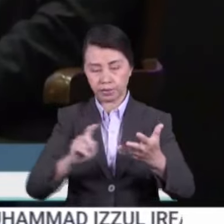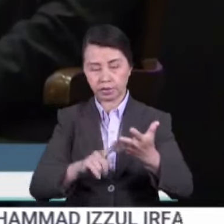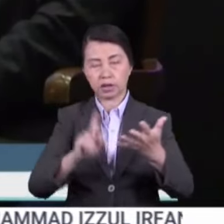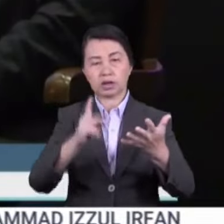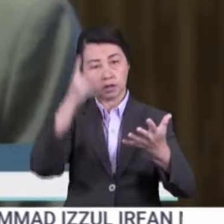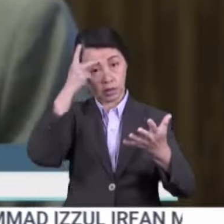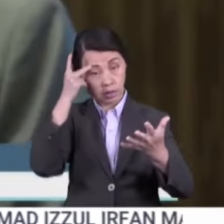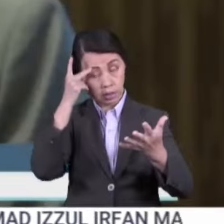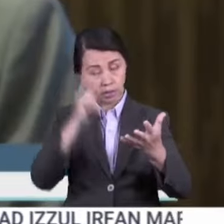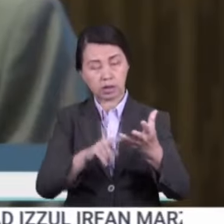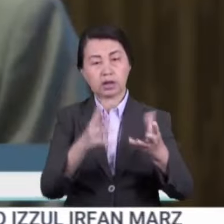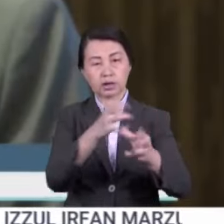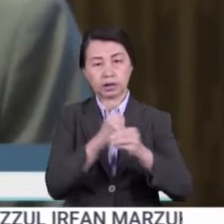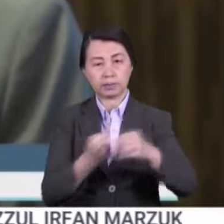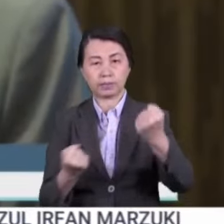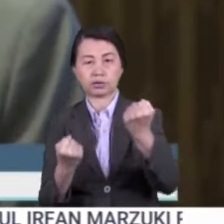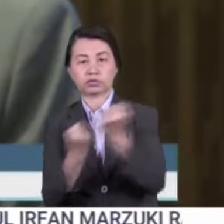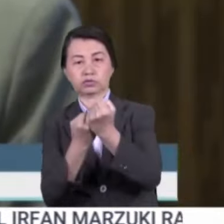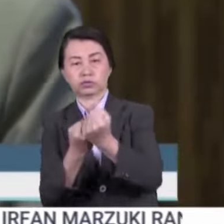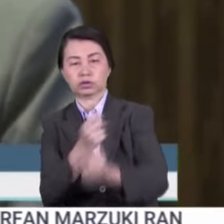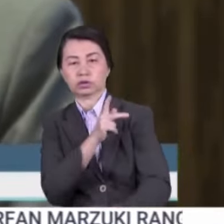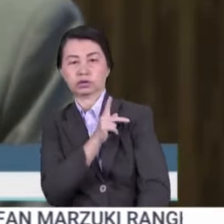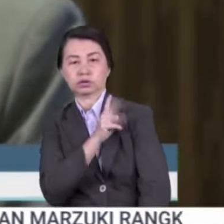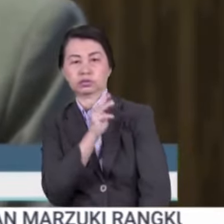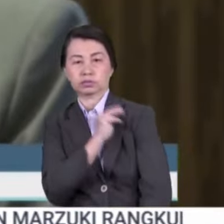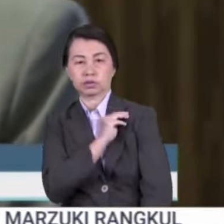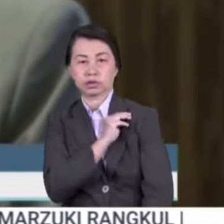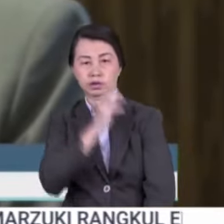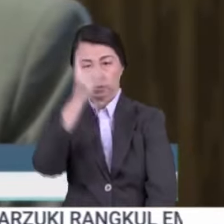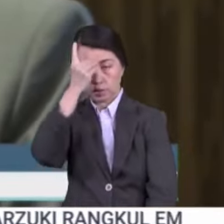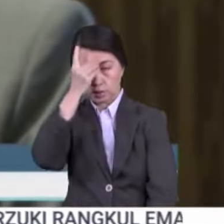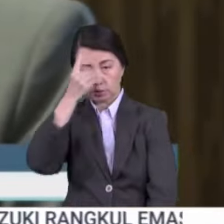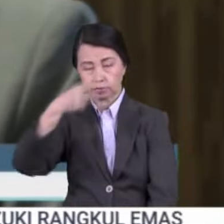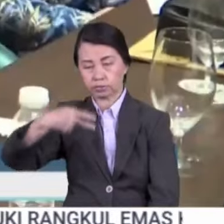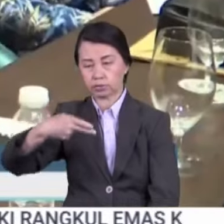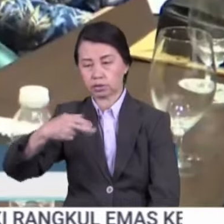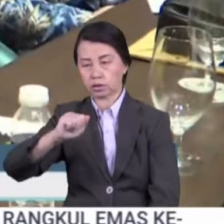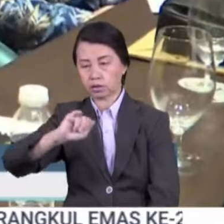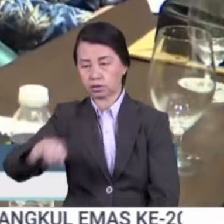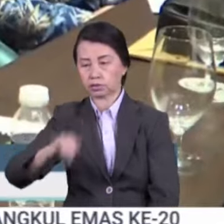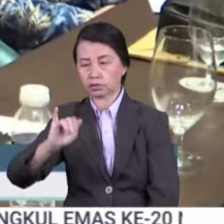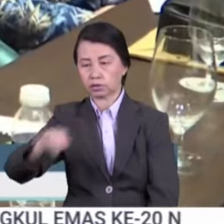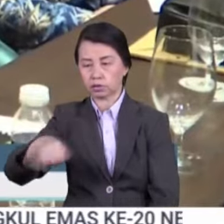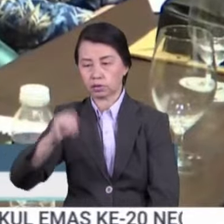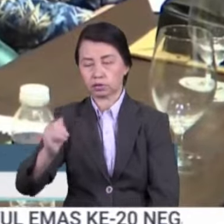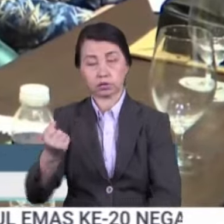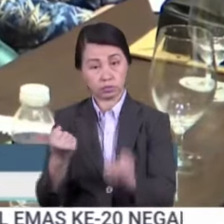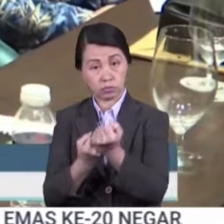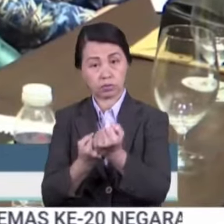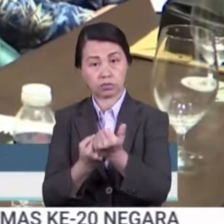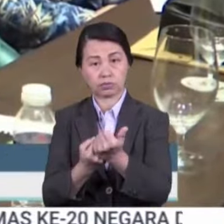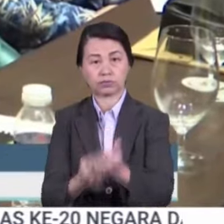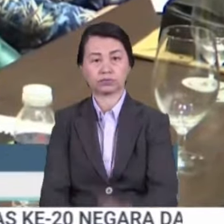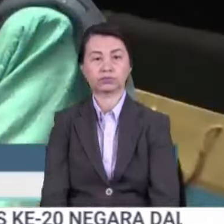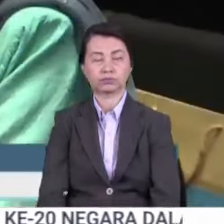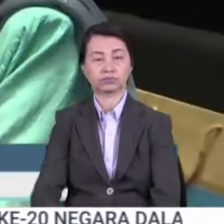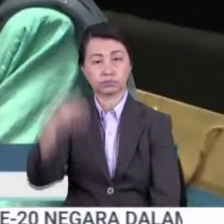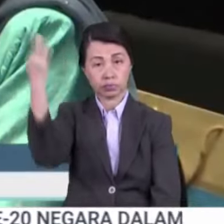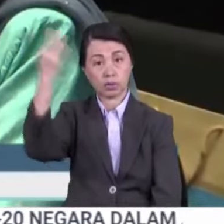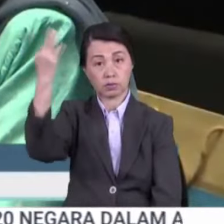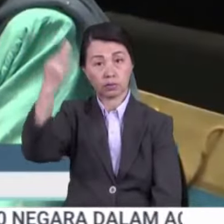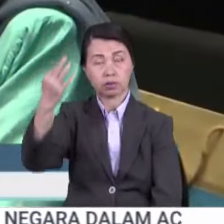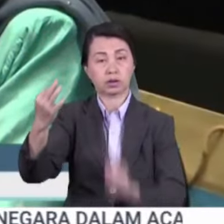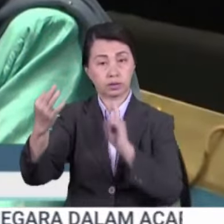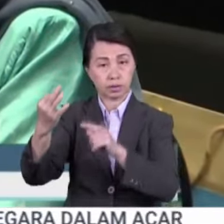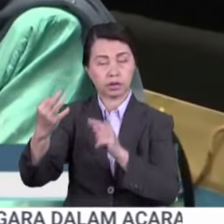Keningau serta mendapat sokongan penuh Ketua Menteri Datuk Seri Panglima Haji G. Nor. Dalam forum ini, kita membicarakan